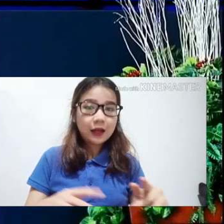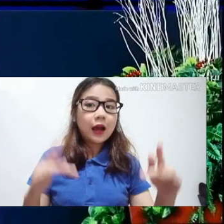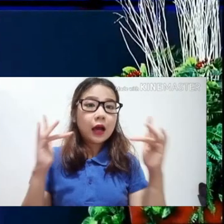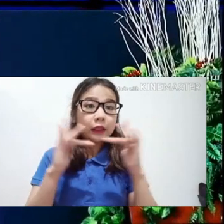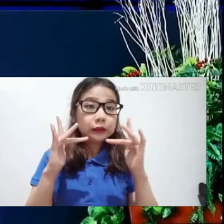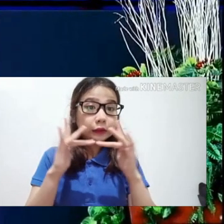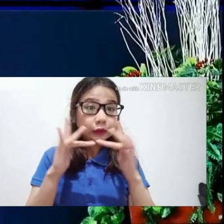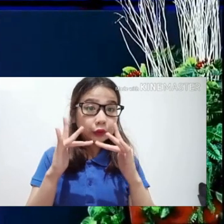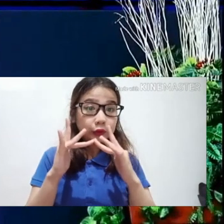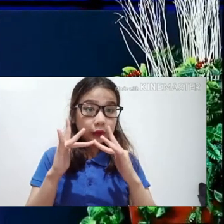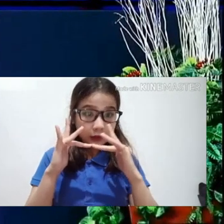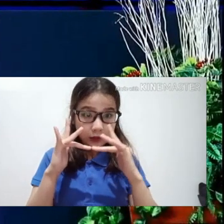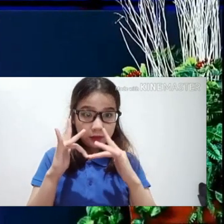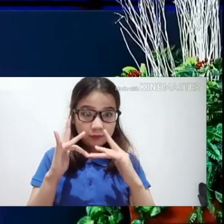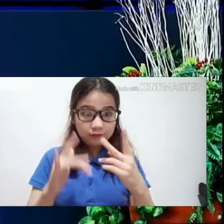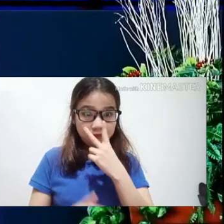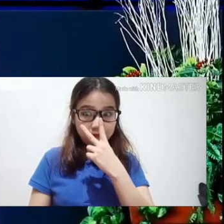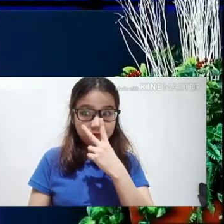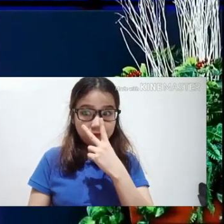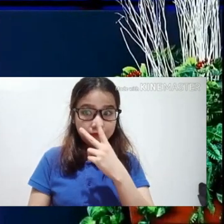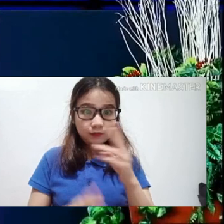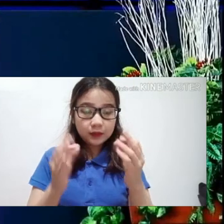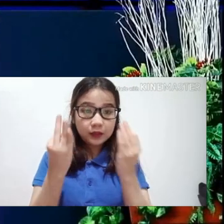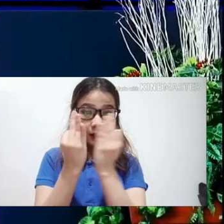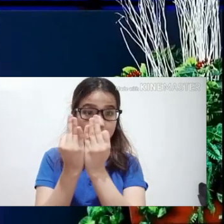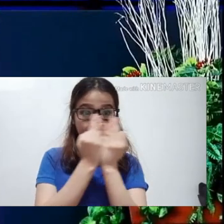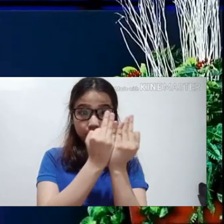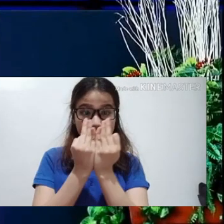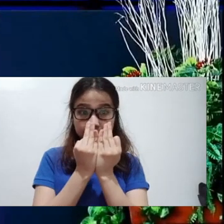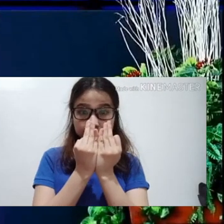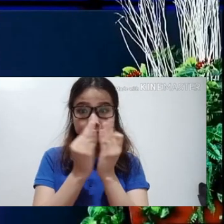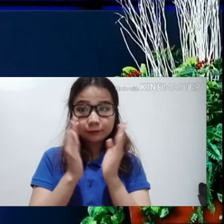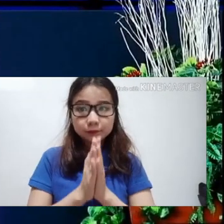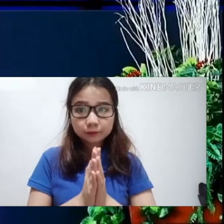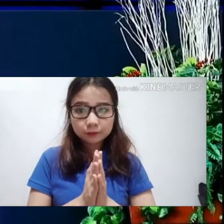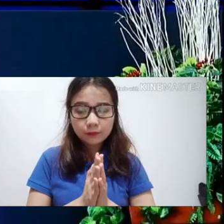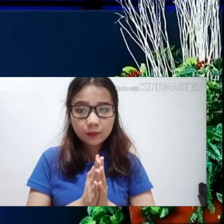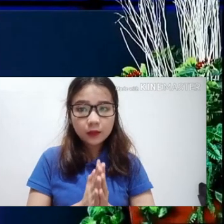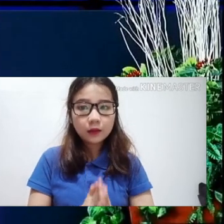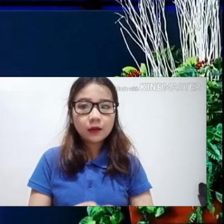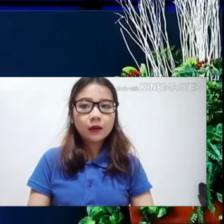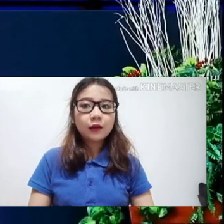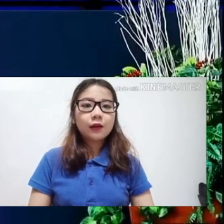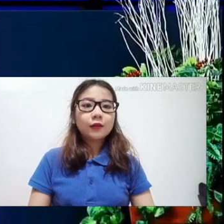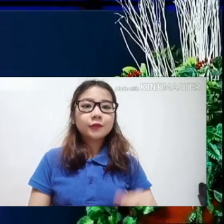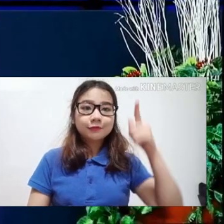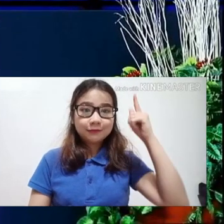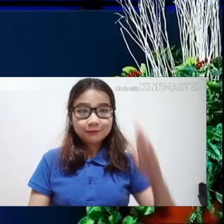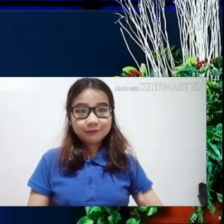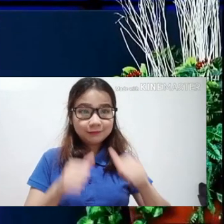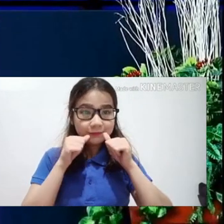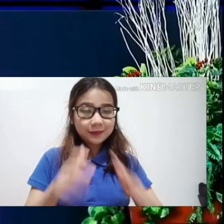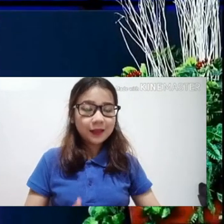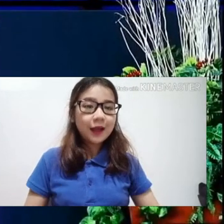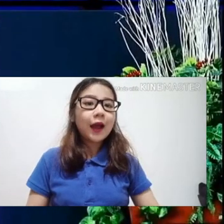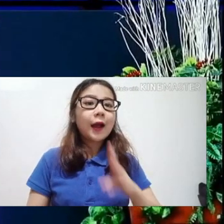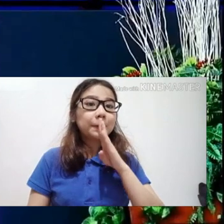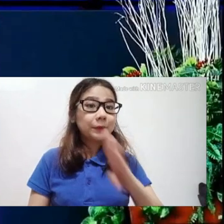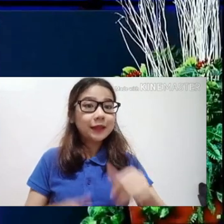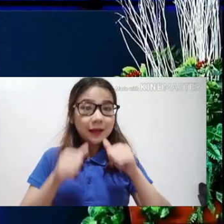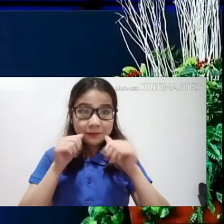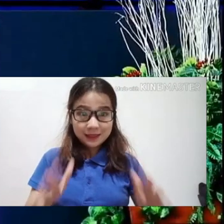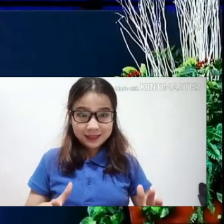At alam ko, napapagpapala po tayo sa mga mula po sa ating po mga resource person na inimbita. So God bless you all and